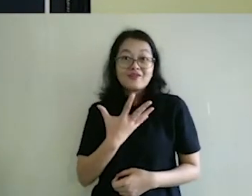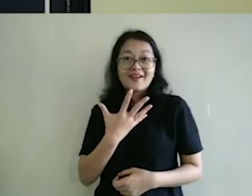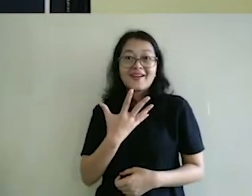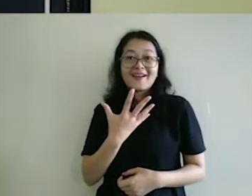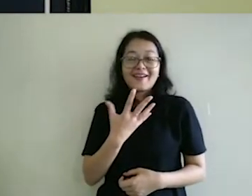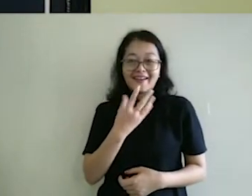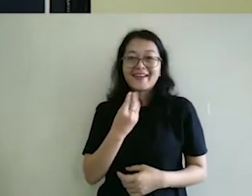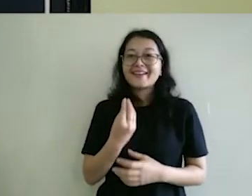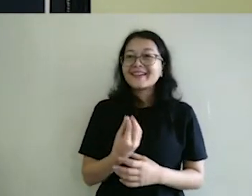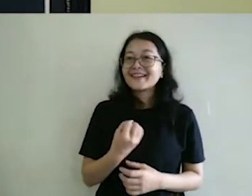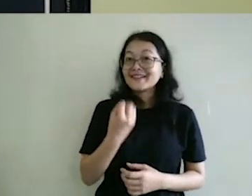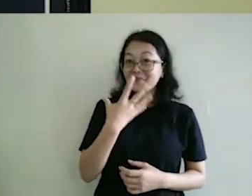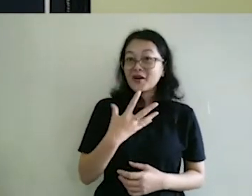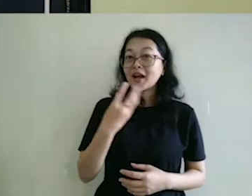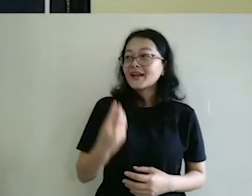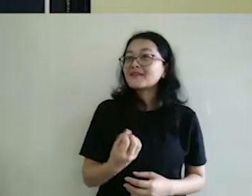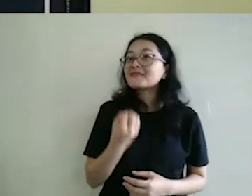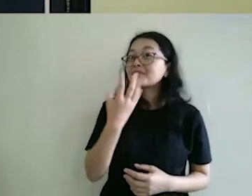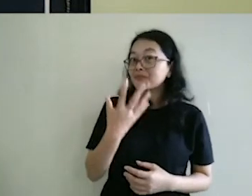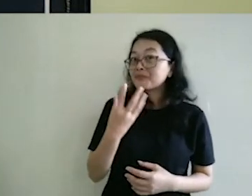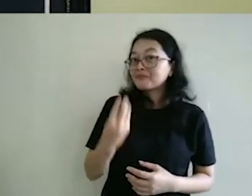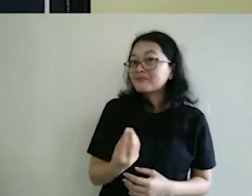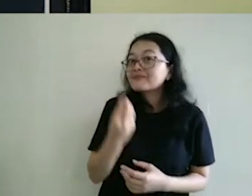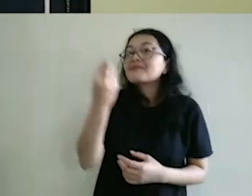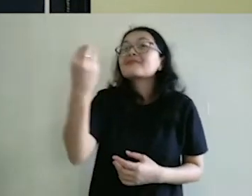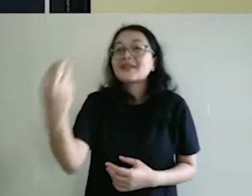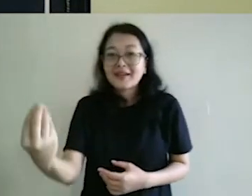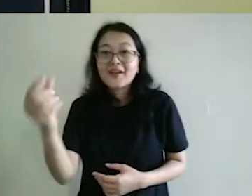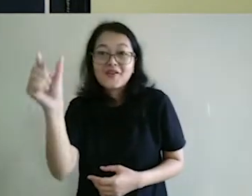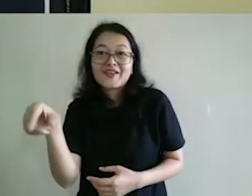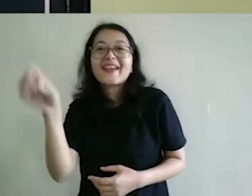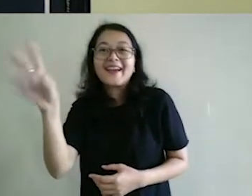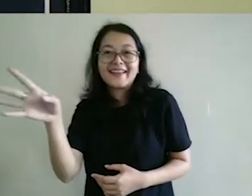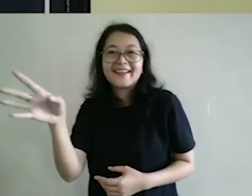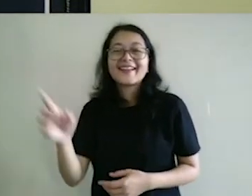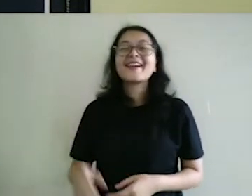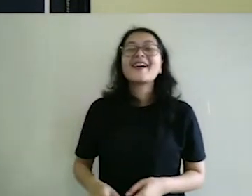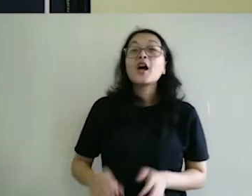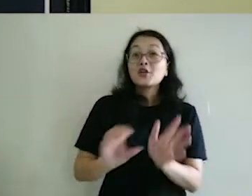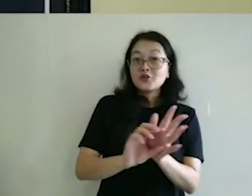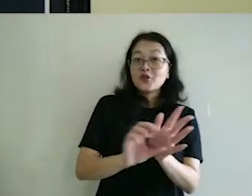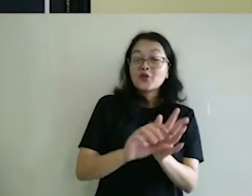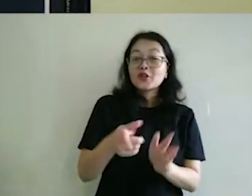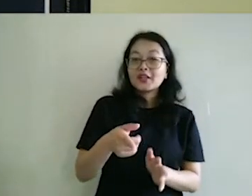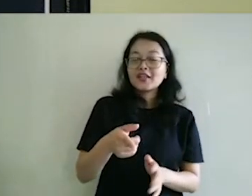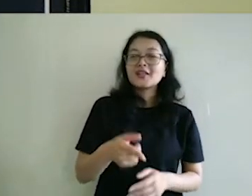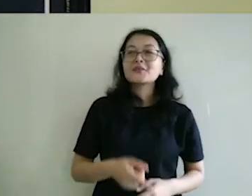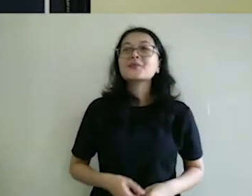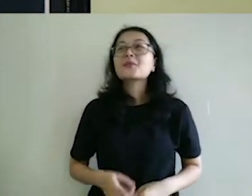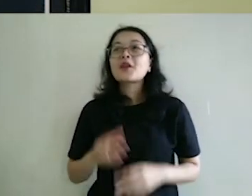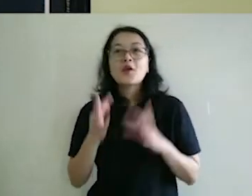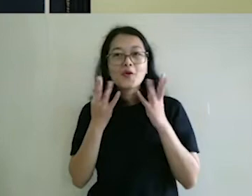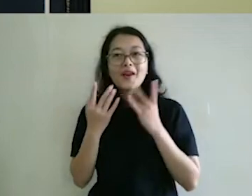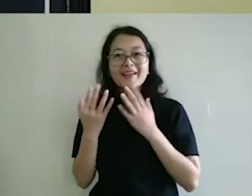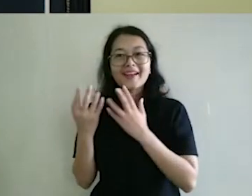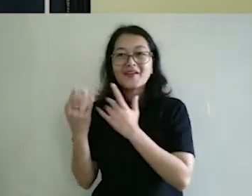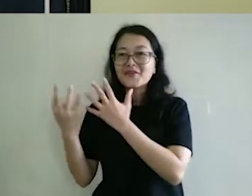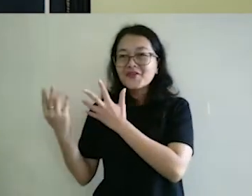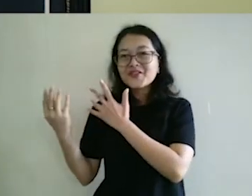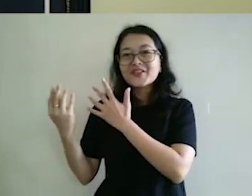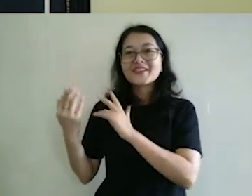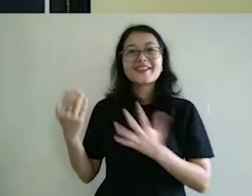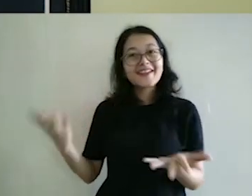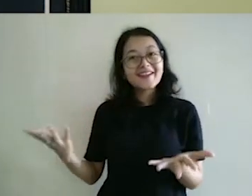kepada seseorang di momen-momen spesialnya? Misalnya pada waktu berhari ulang